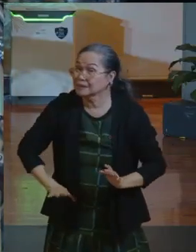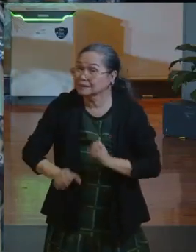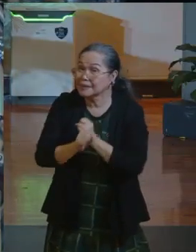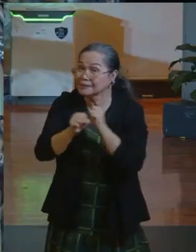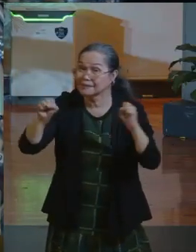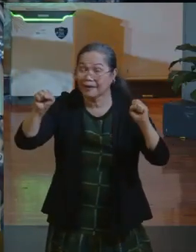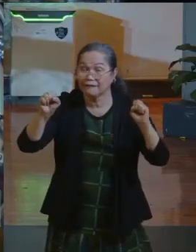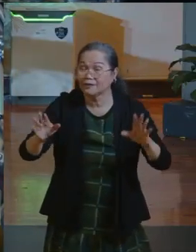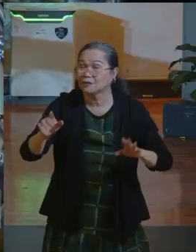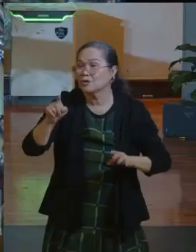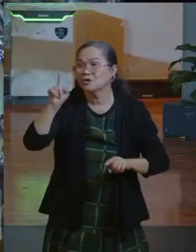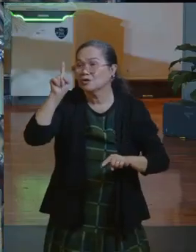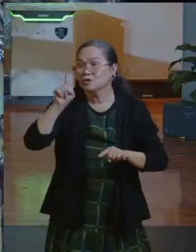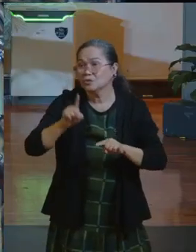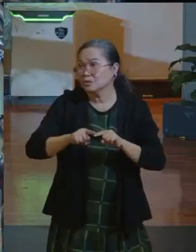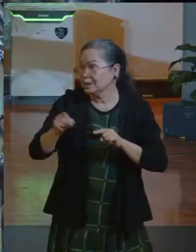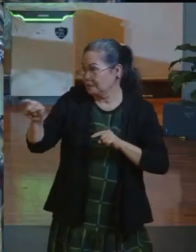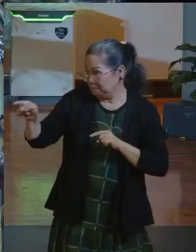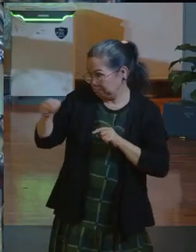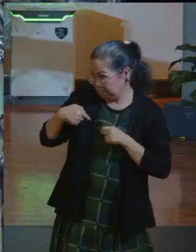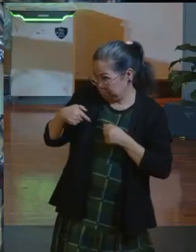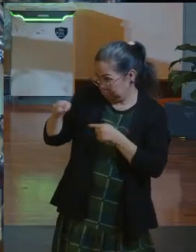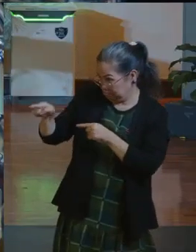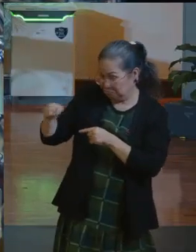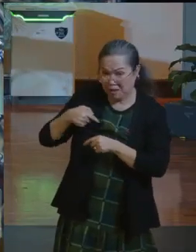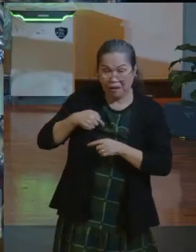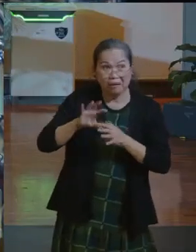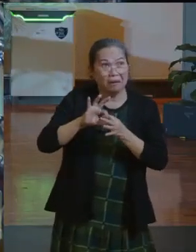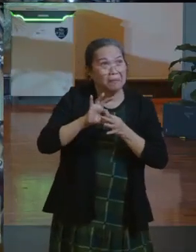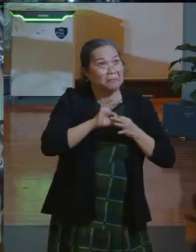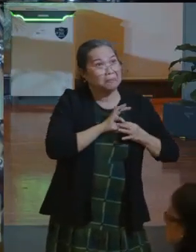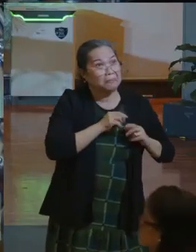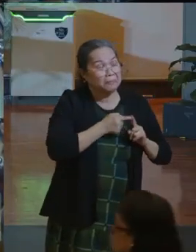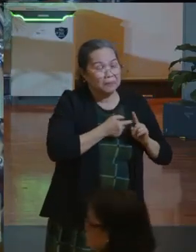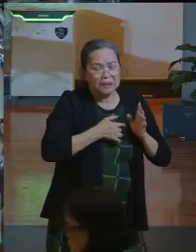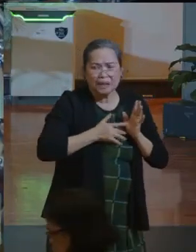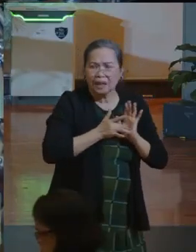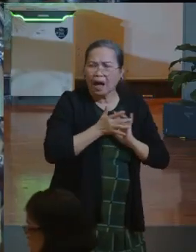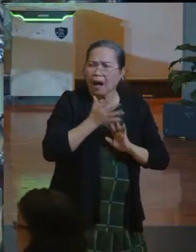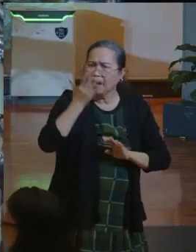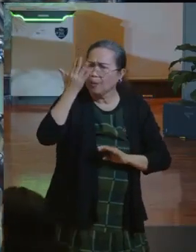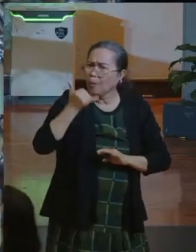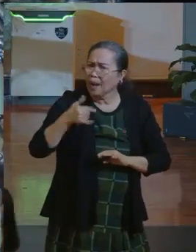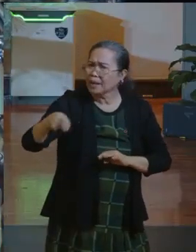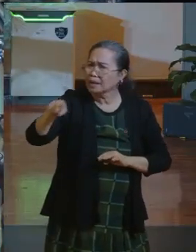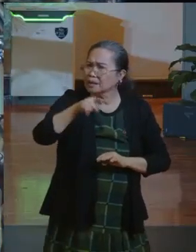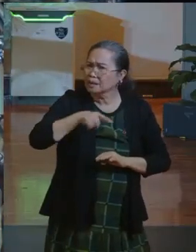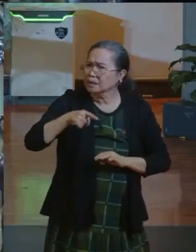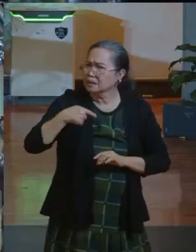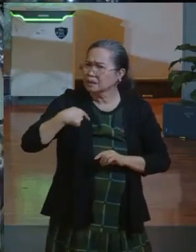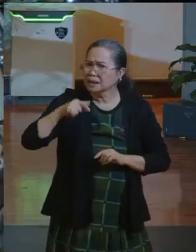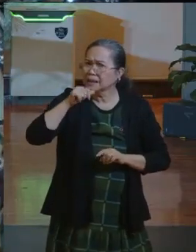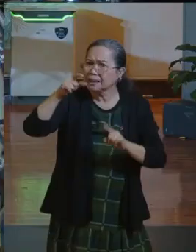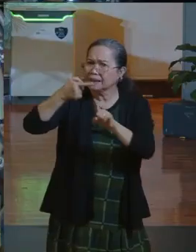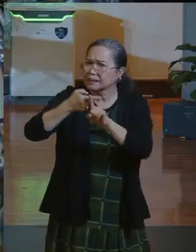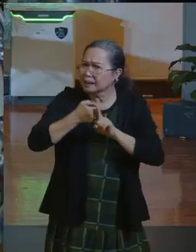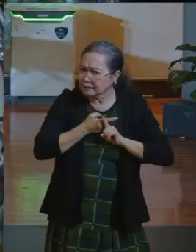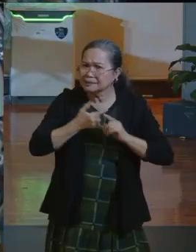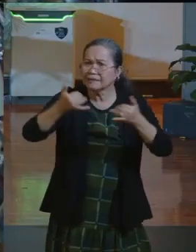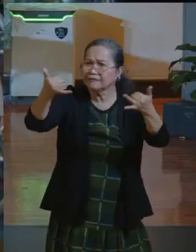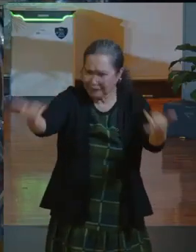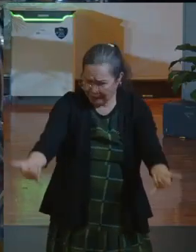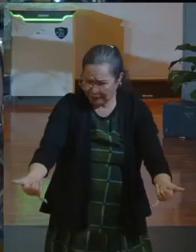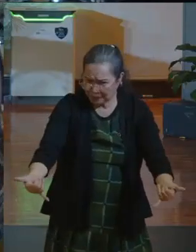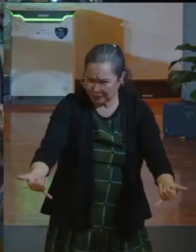po kayo maaaring sumali dito dahil wala po kayong bahagi dito. Pero bakit ninyo hindi siya tanggapin ngayon